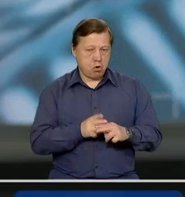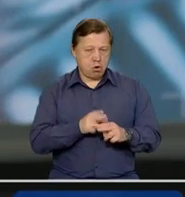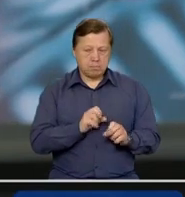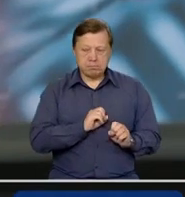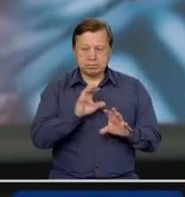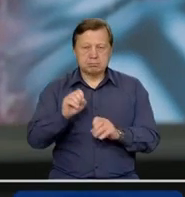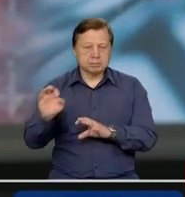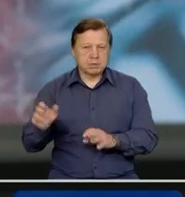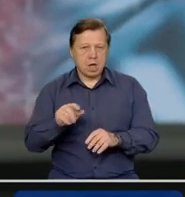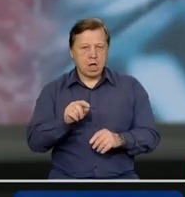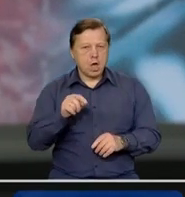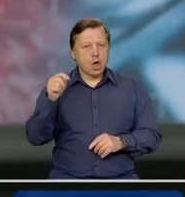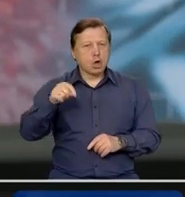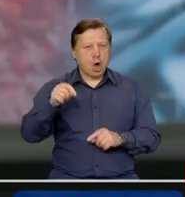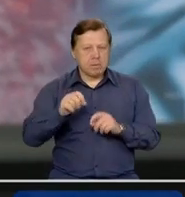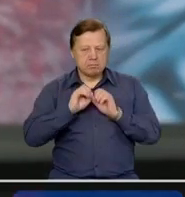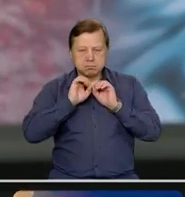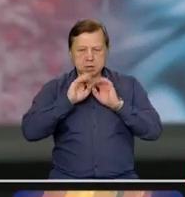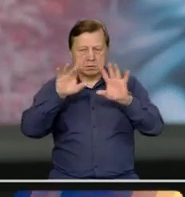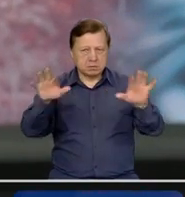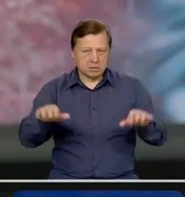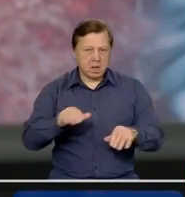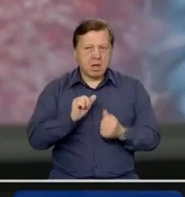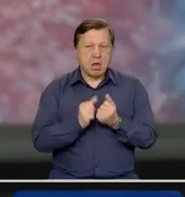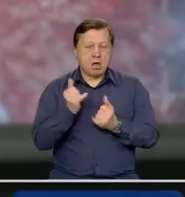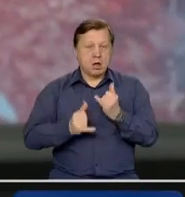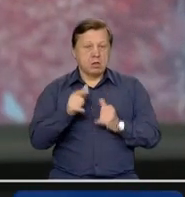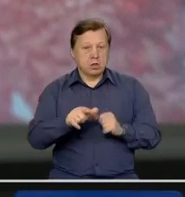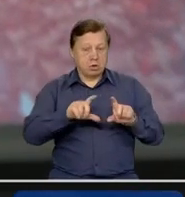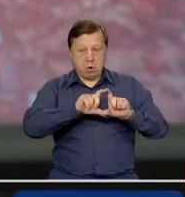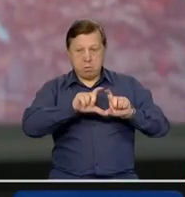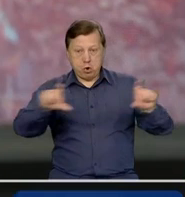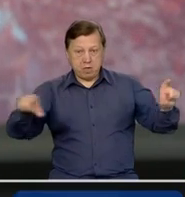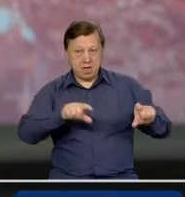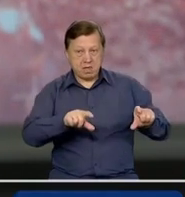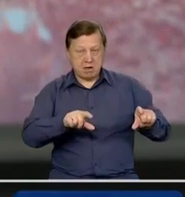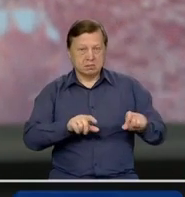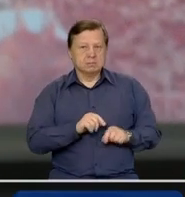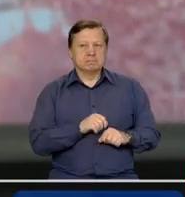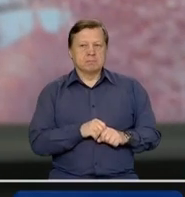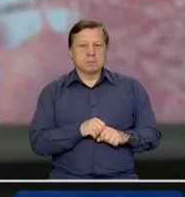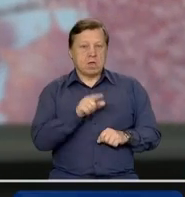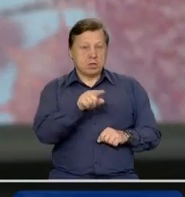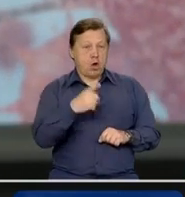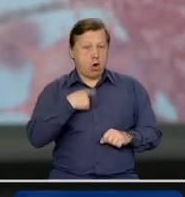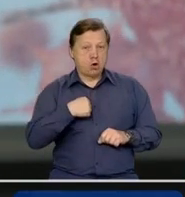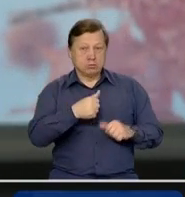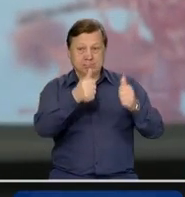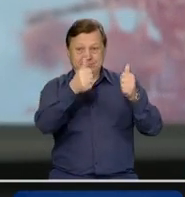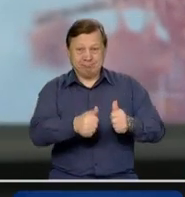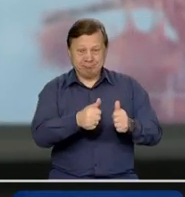więc jeżeli jest to izolatorium o osobnym budynku i te osoby z niego nie wychodzą, no to